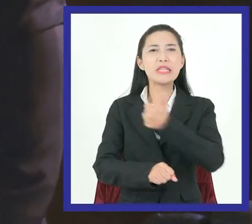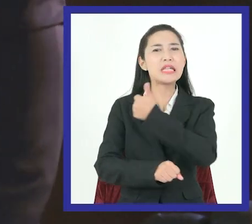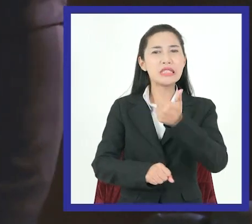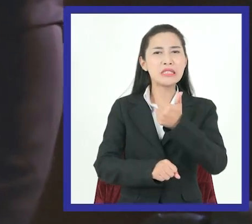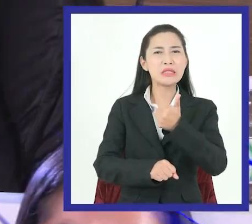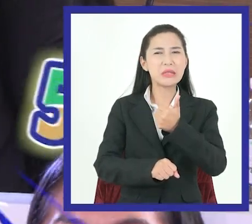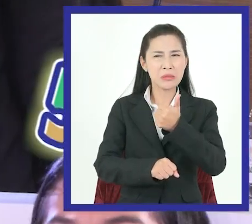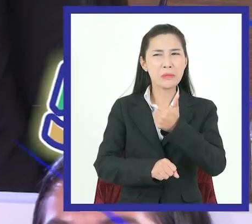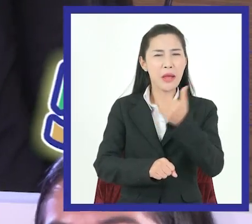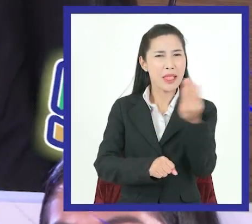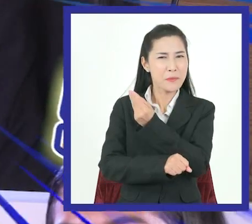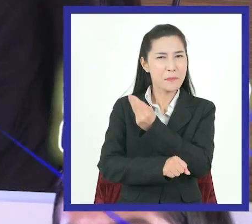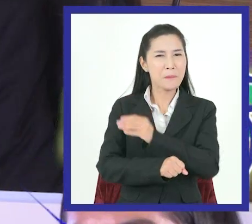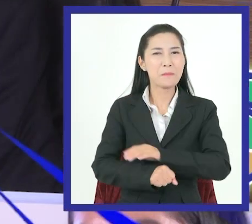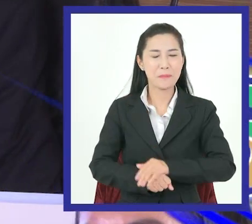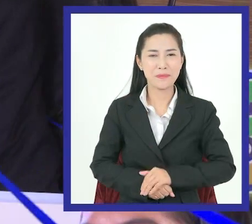ก็เสร็จเร็วด้วย